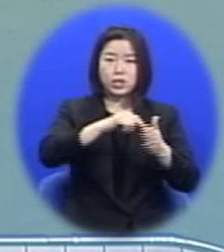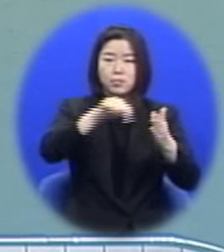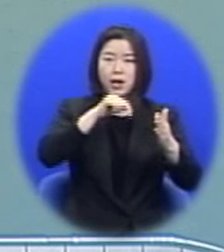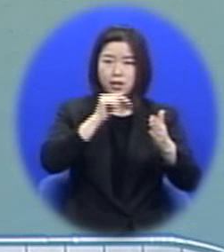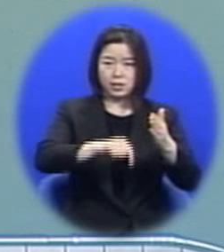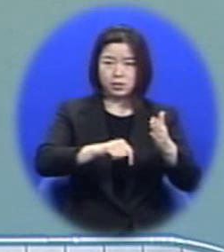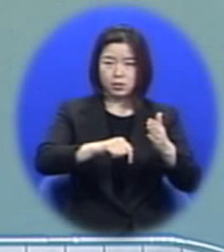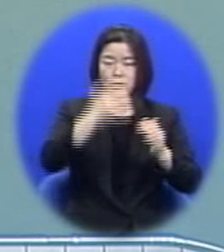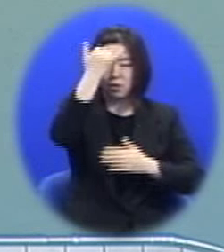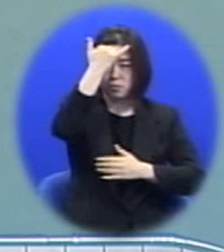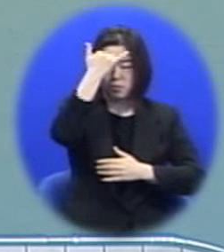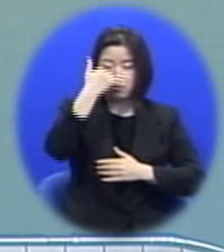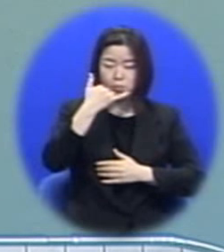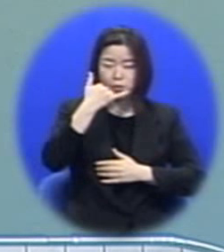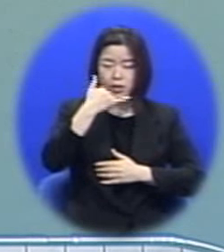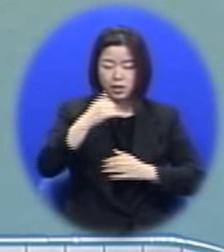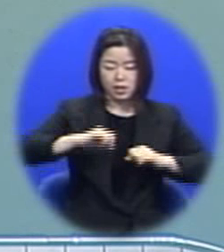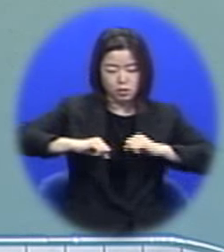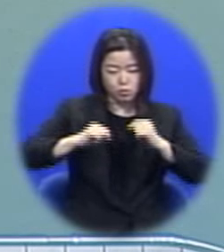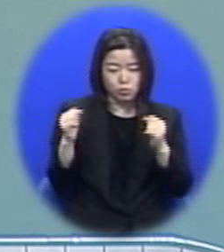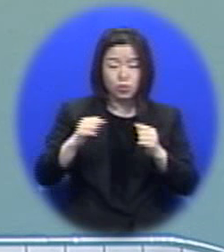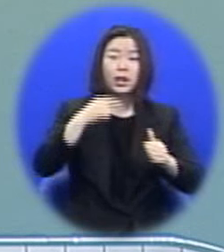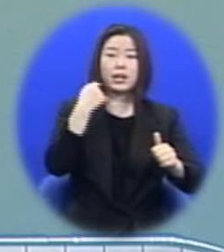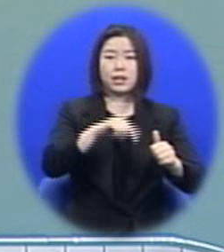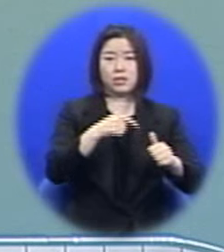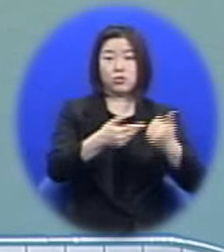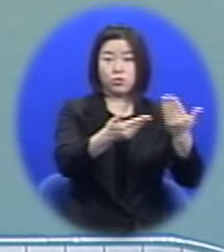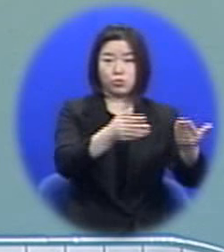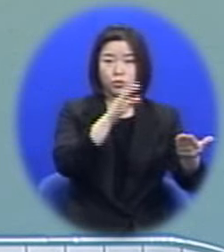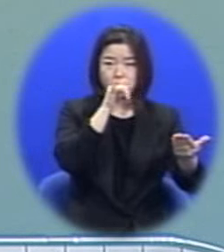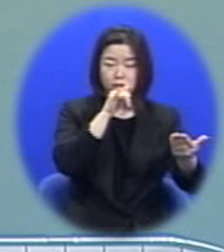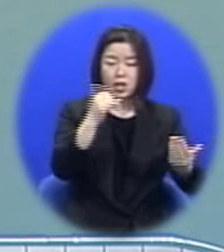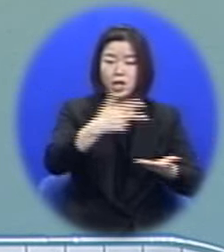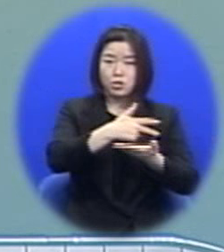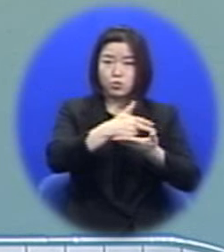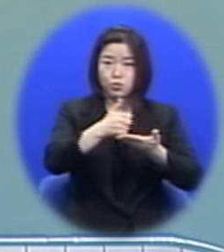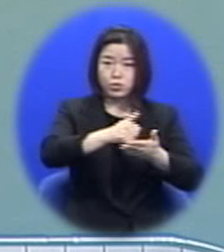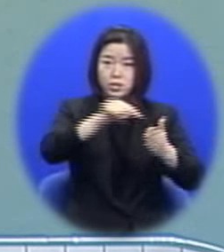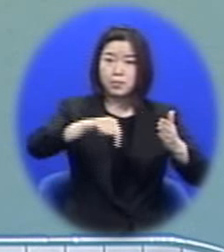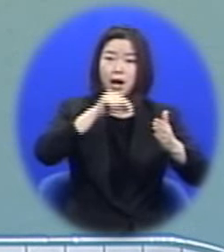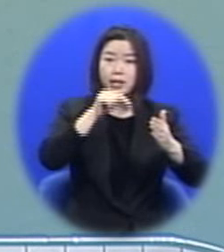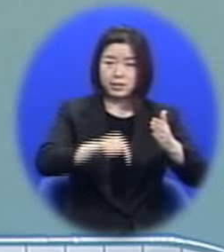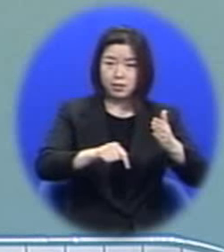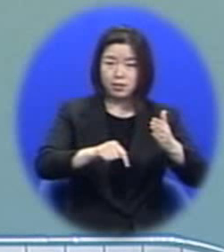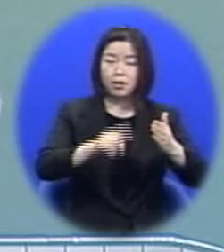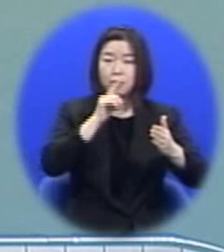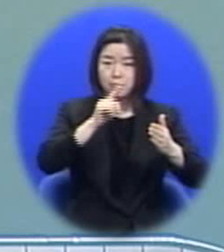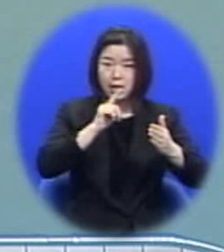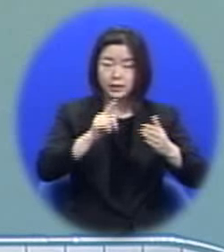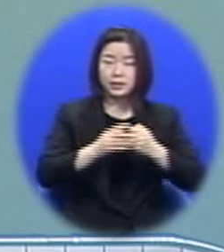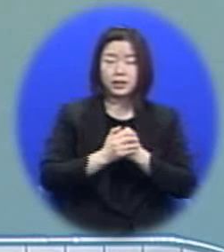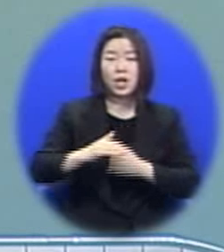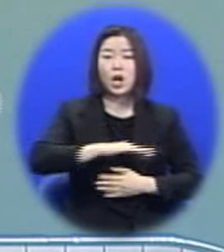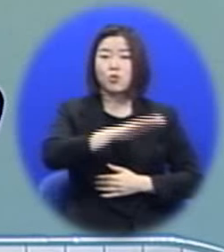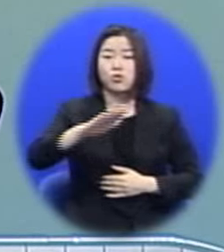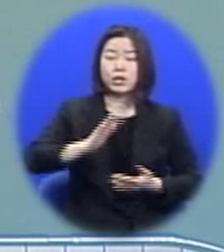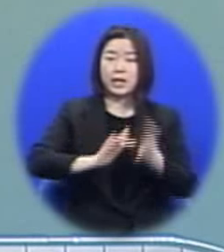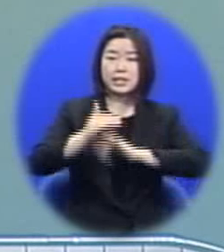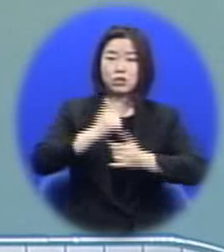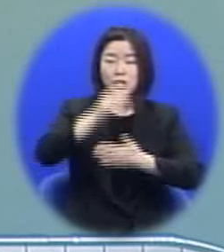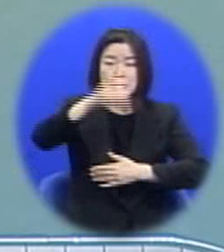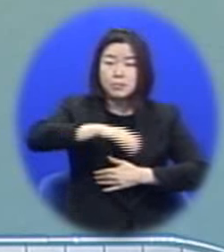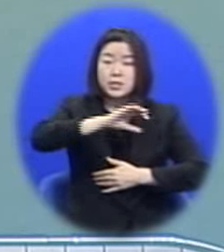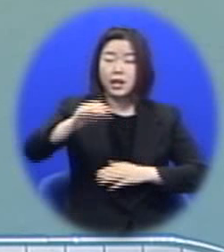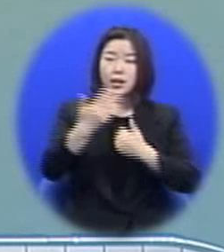순종하라. 그렇게 가르칩니다. 이 주 안에서라는 말은 우리가 예수님의 십자가의